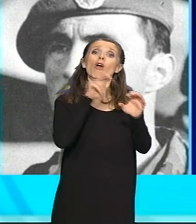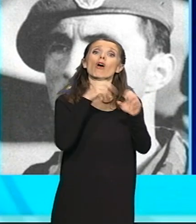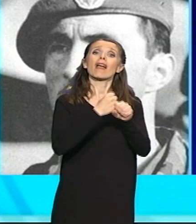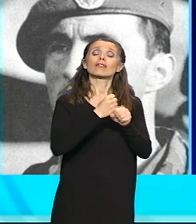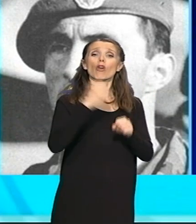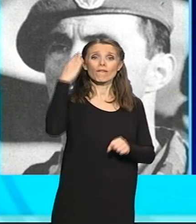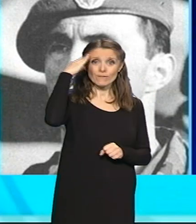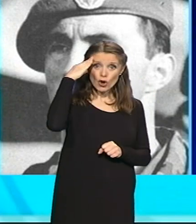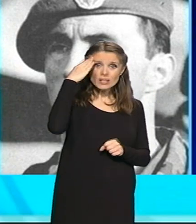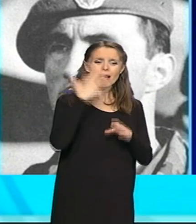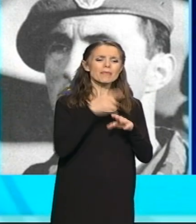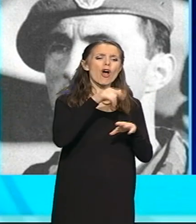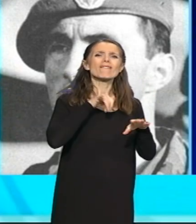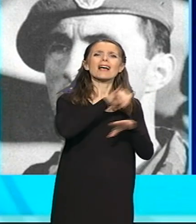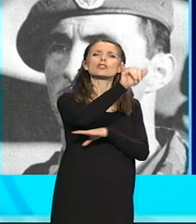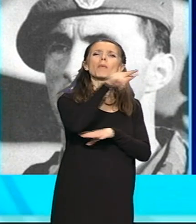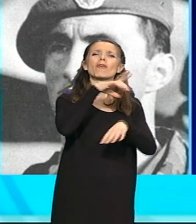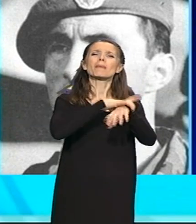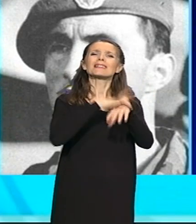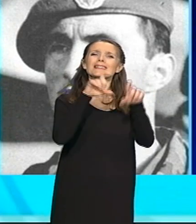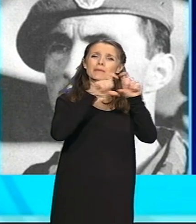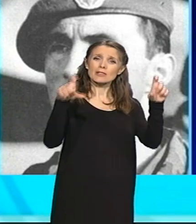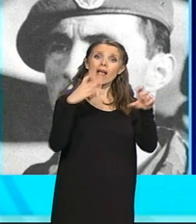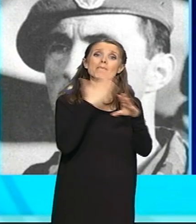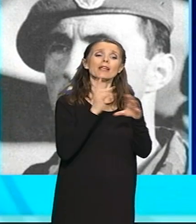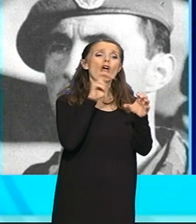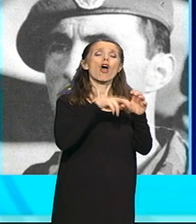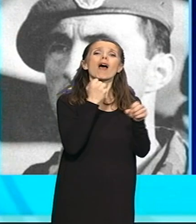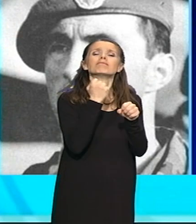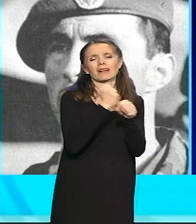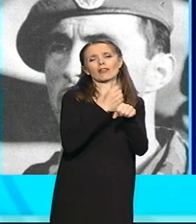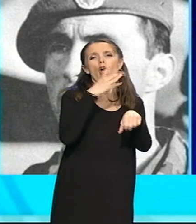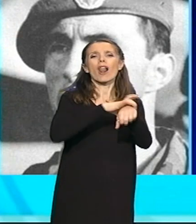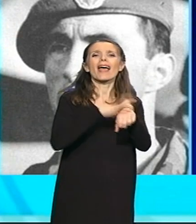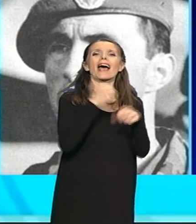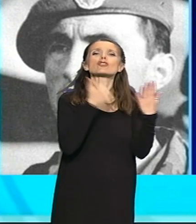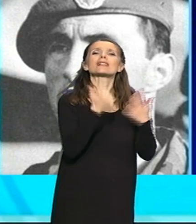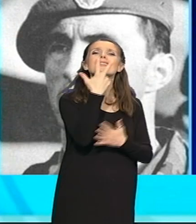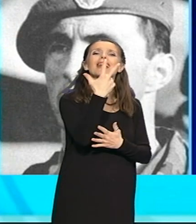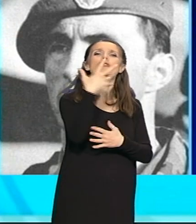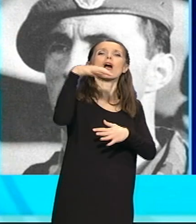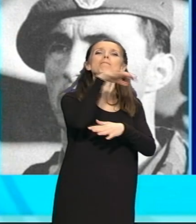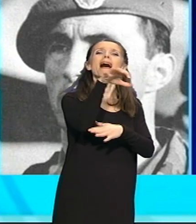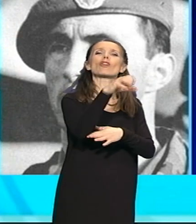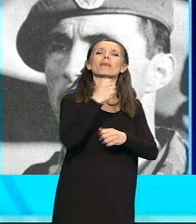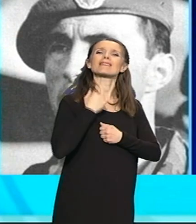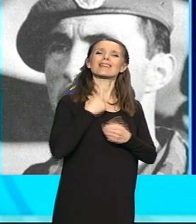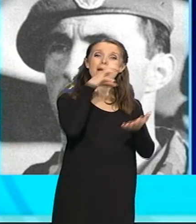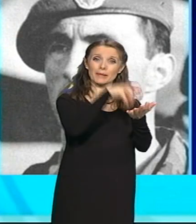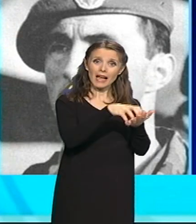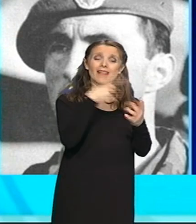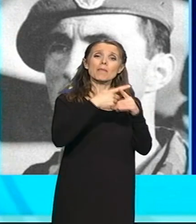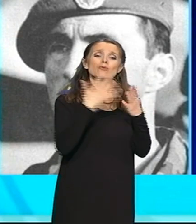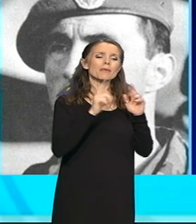je u Vazduhoplovnom medicinskom institutu i kao lekar u 63. padobranskoj brigadi. Bio je vođa takmičarskog i demonstracionog